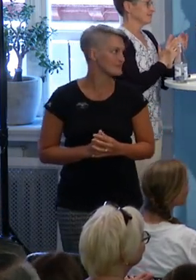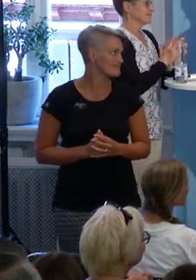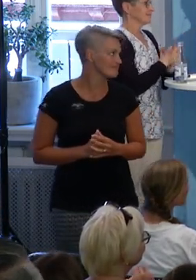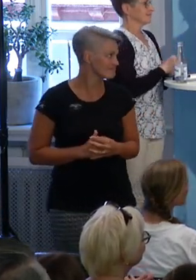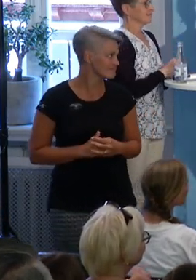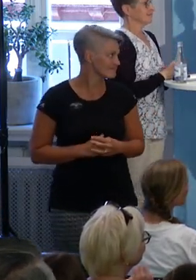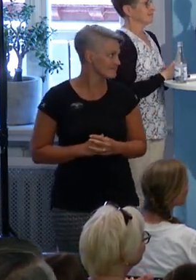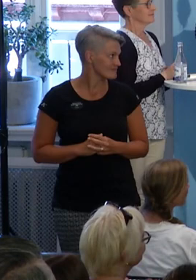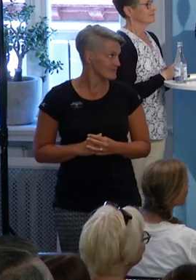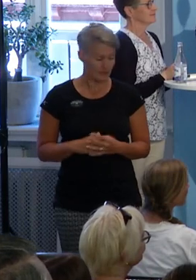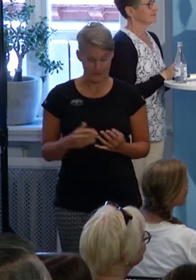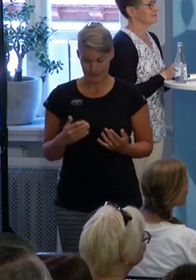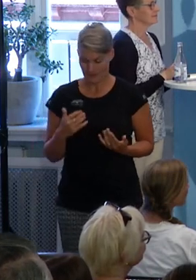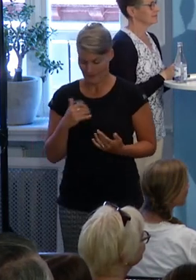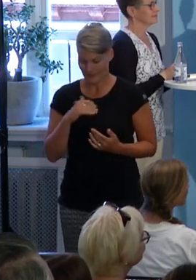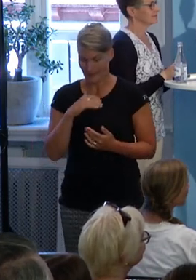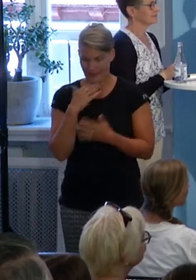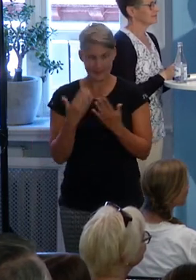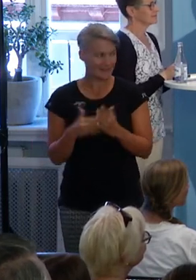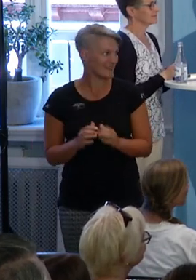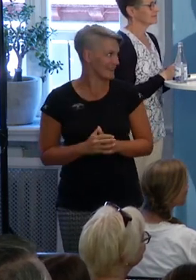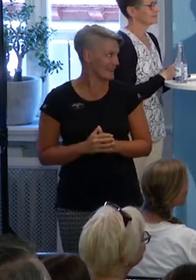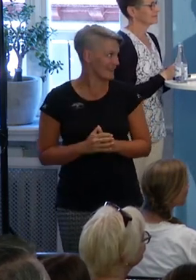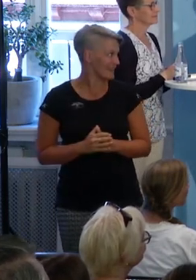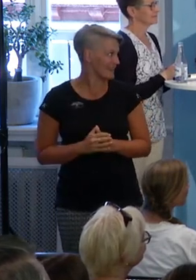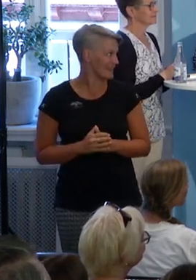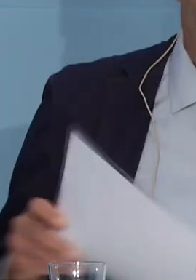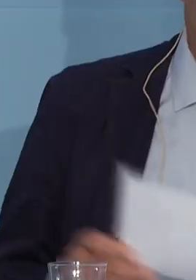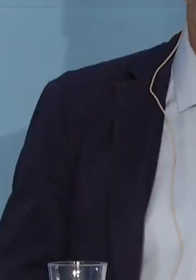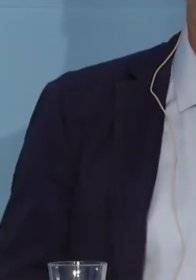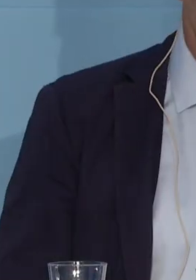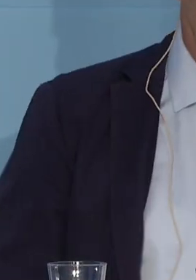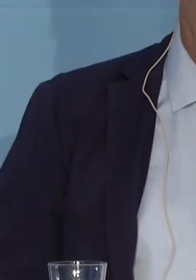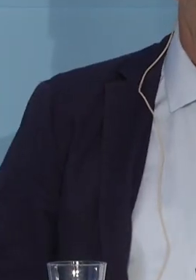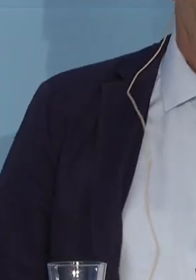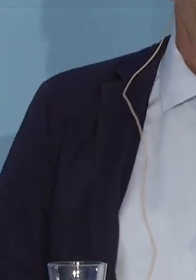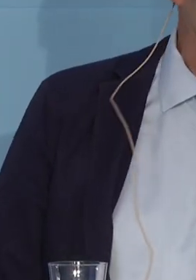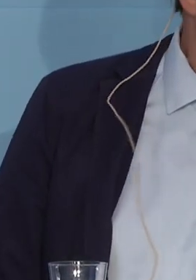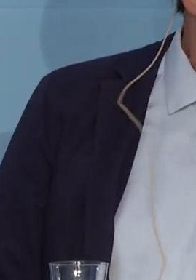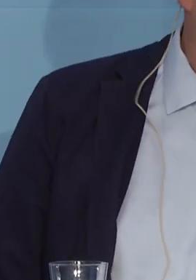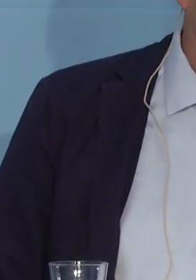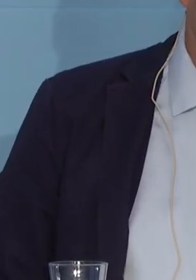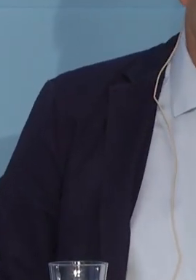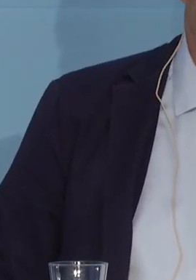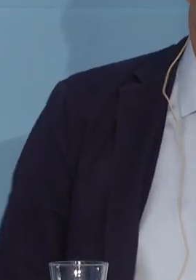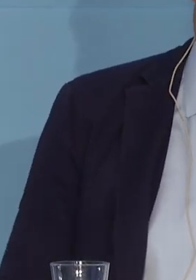Kanalerna räcker inte till, alltså Ulf agerar med en handmick, men han är van vid det, eller hur?